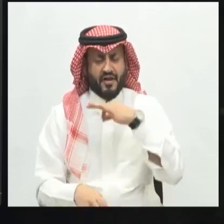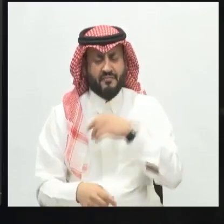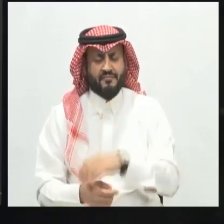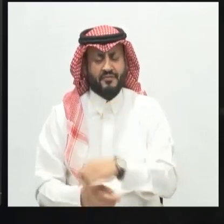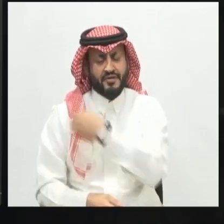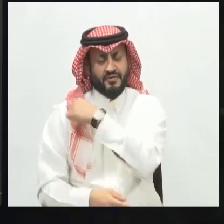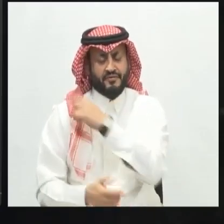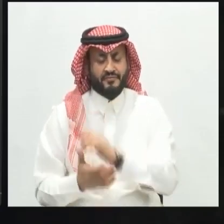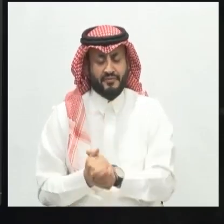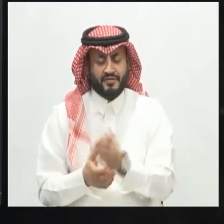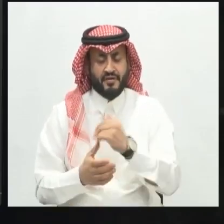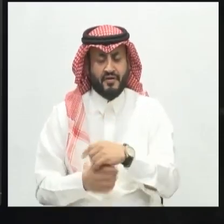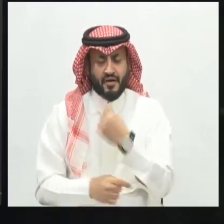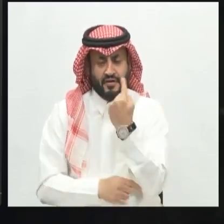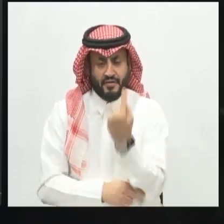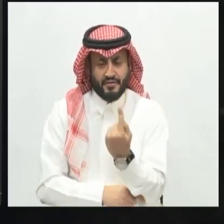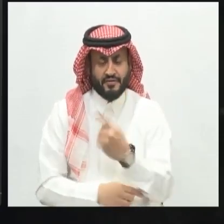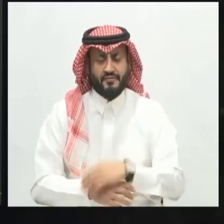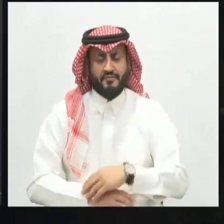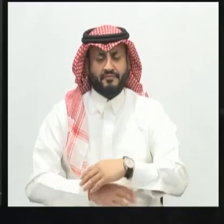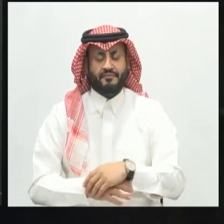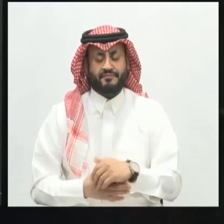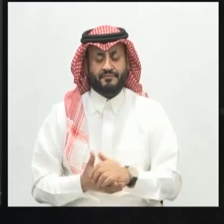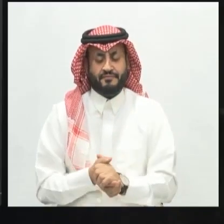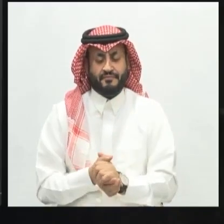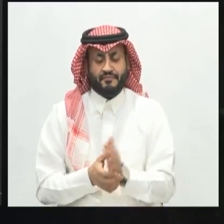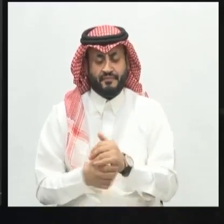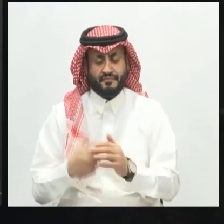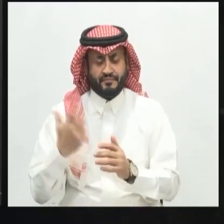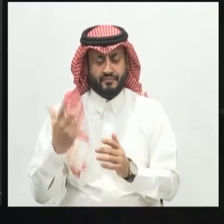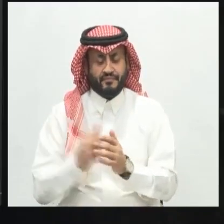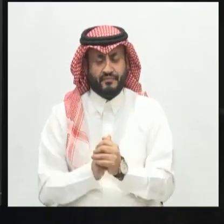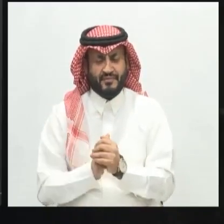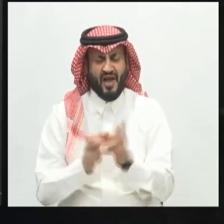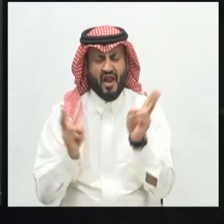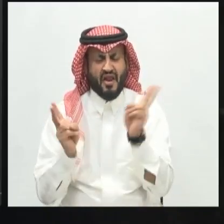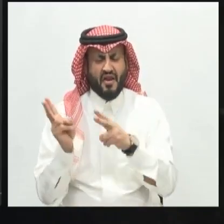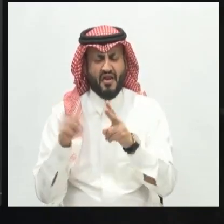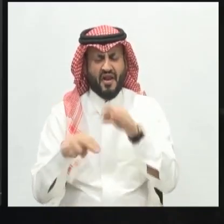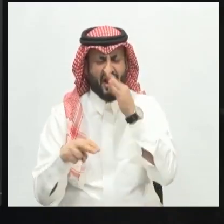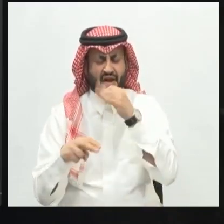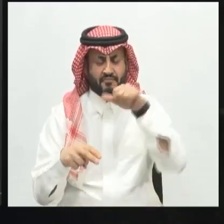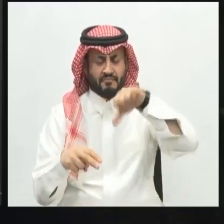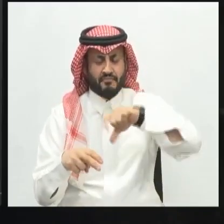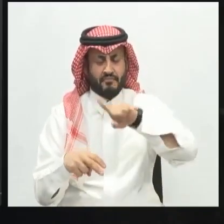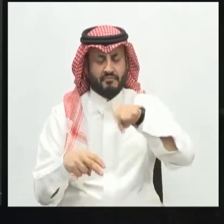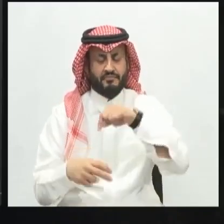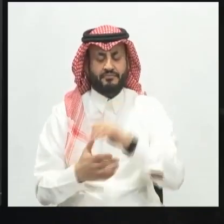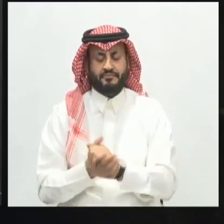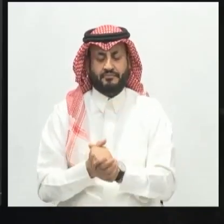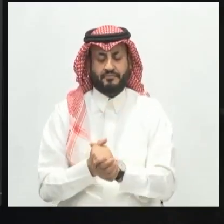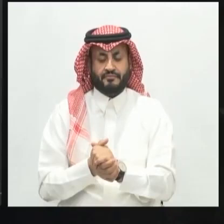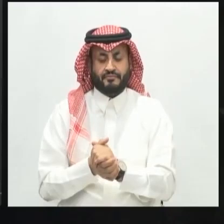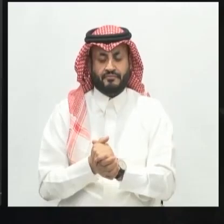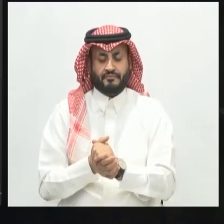ايضا احترام الكبير ورحمه الصغير سابعا عدم الرد على السفيه والشاتم بارك